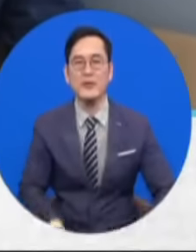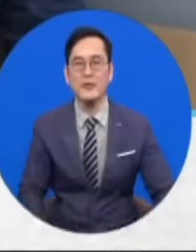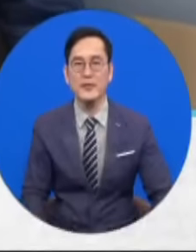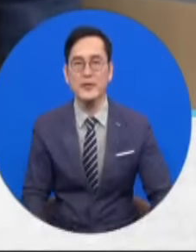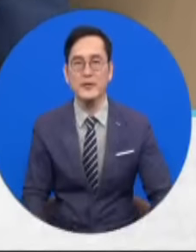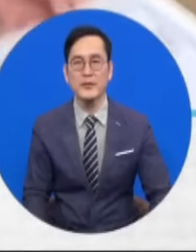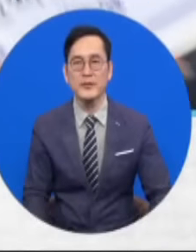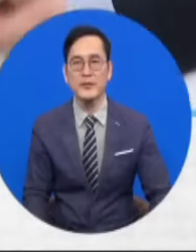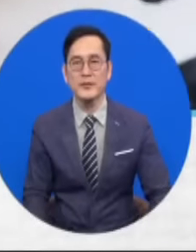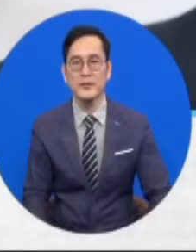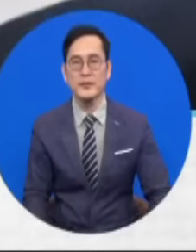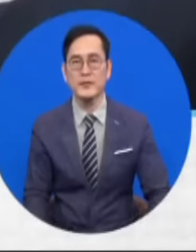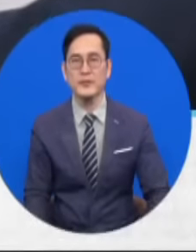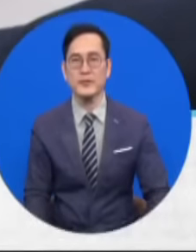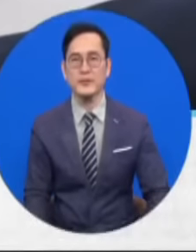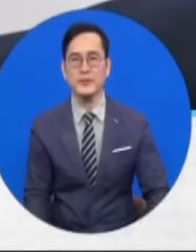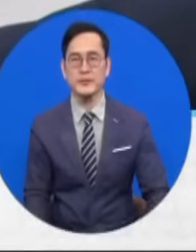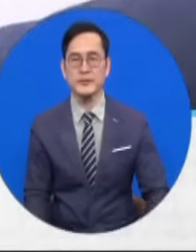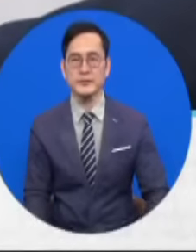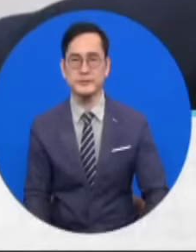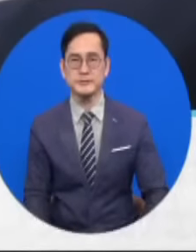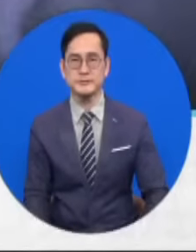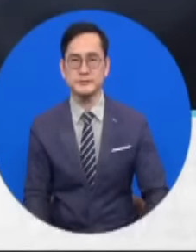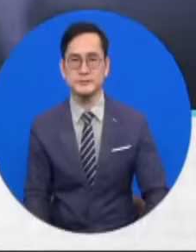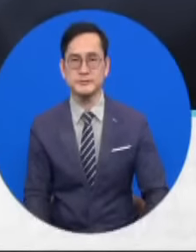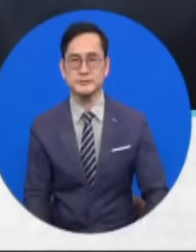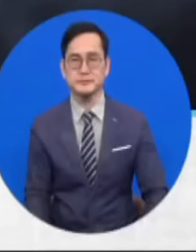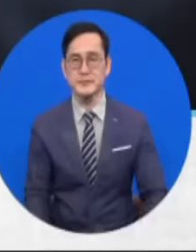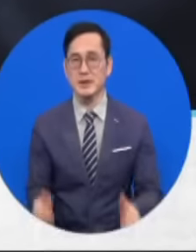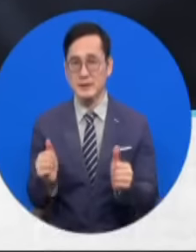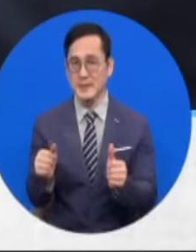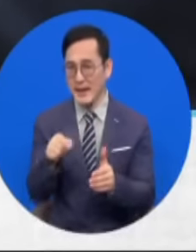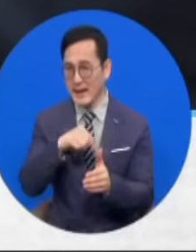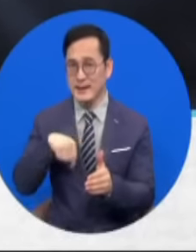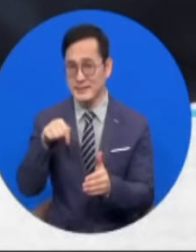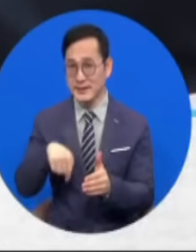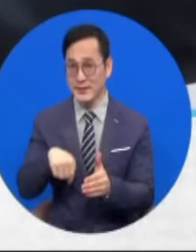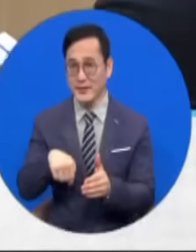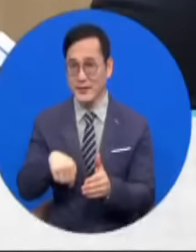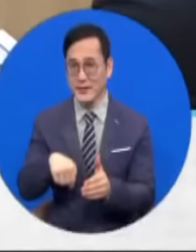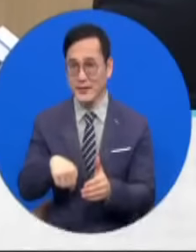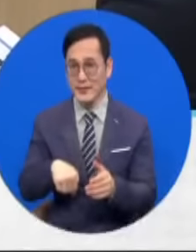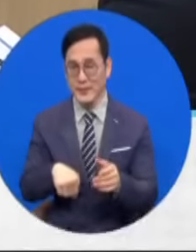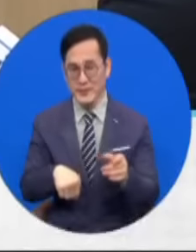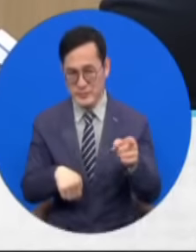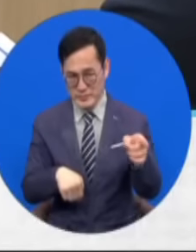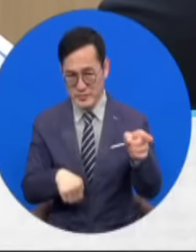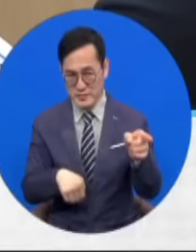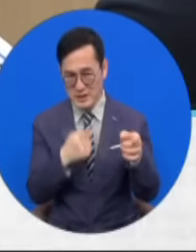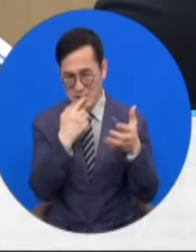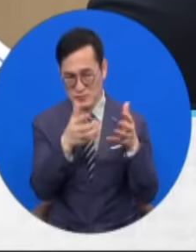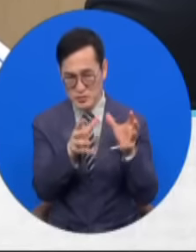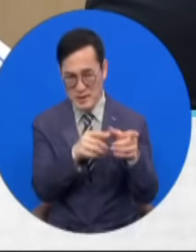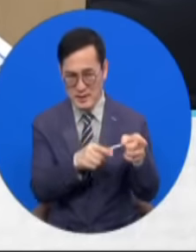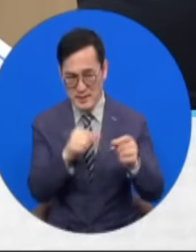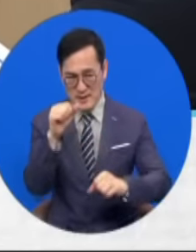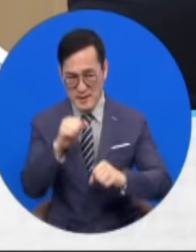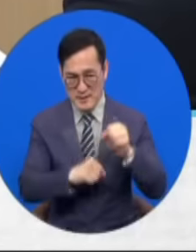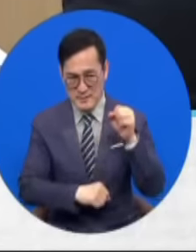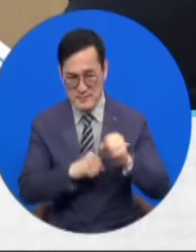과도하다 이야기를 많이 하고 있는데 지금 사법부 내에서도 법원 내에서도 이런 부 그런 분위기가 있다고 그럽니다